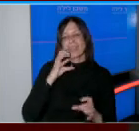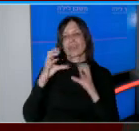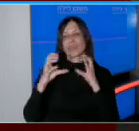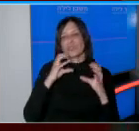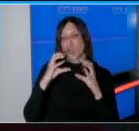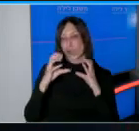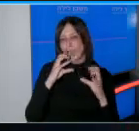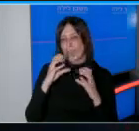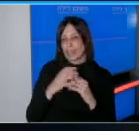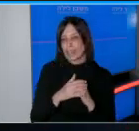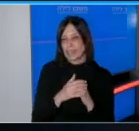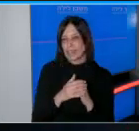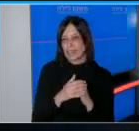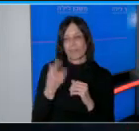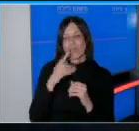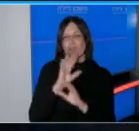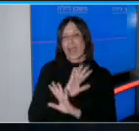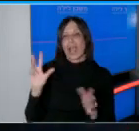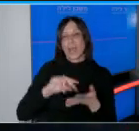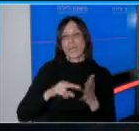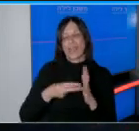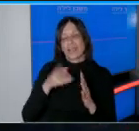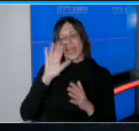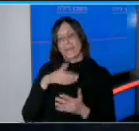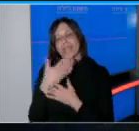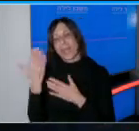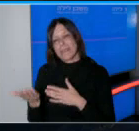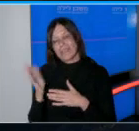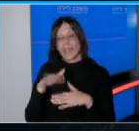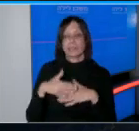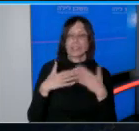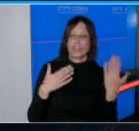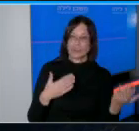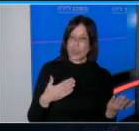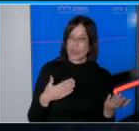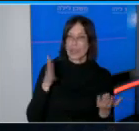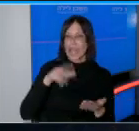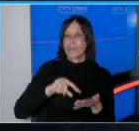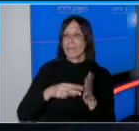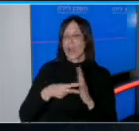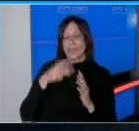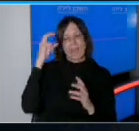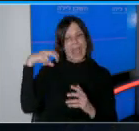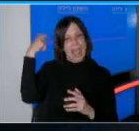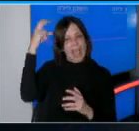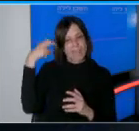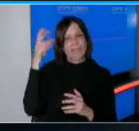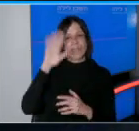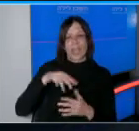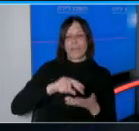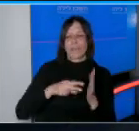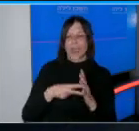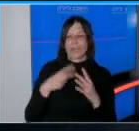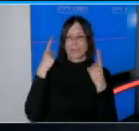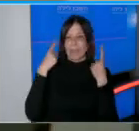התקשורת, ונוח לפוליטיקאים גם מימין וגם משמאל, גם הפוליטיקאים הערבים וגם הפוליטיקאים